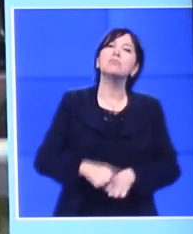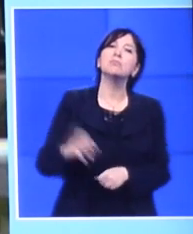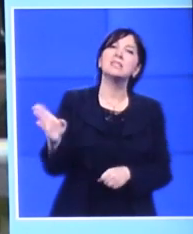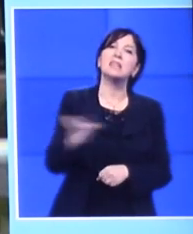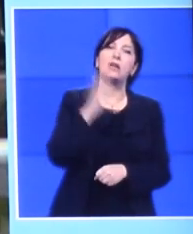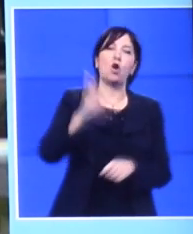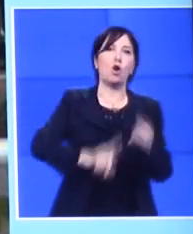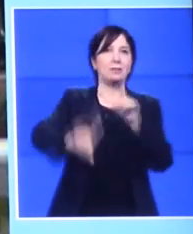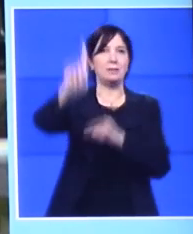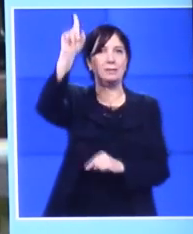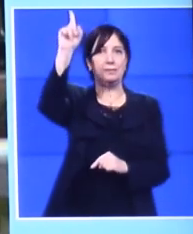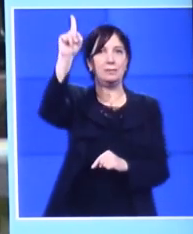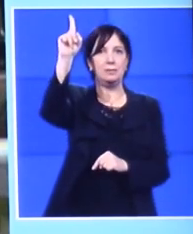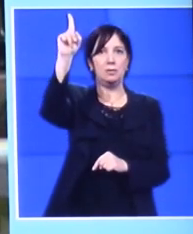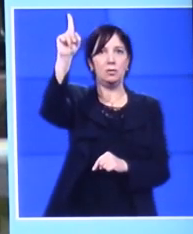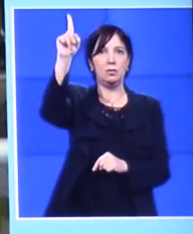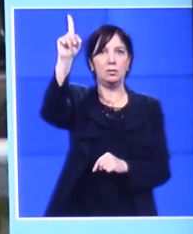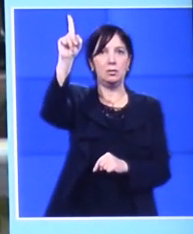Dio.